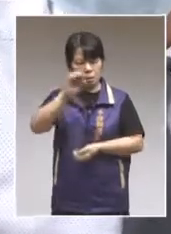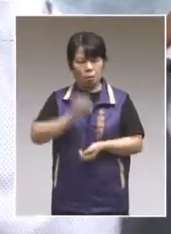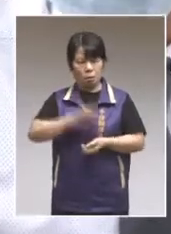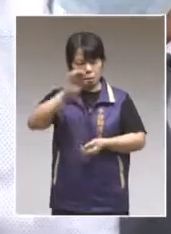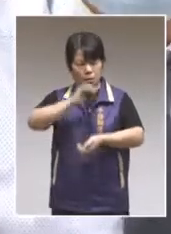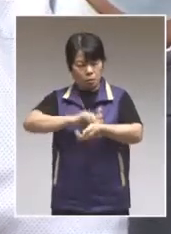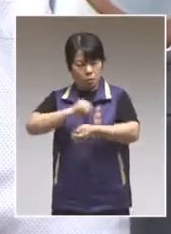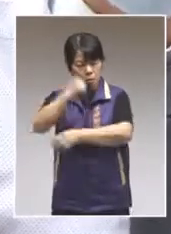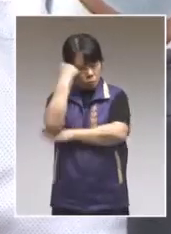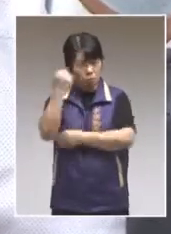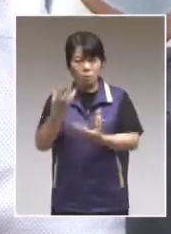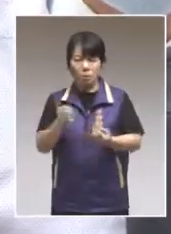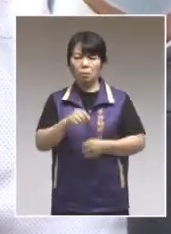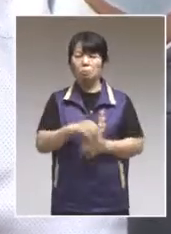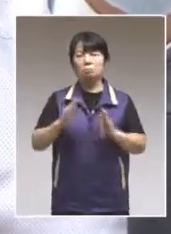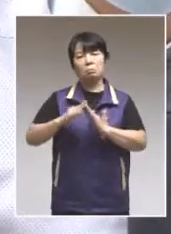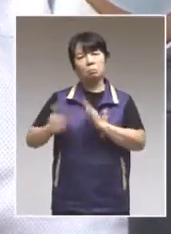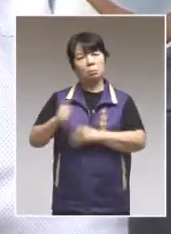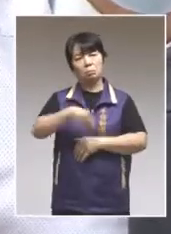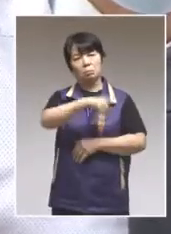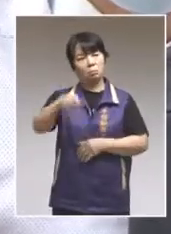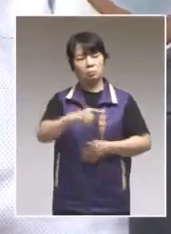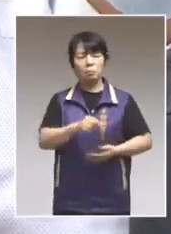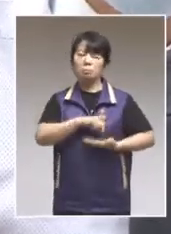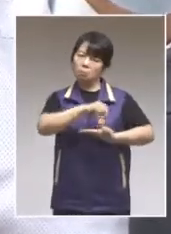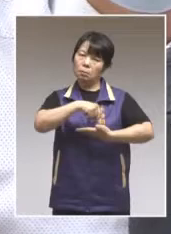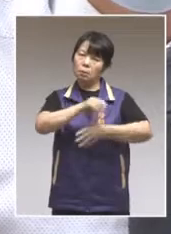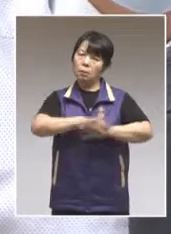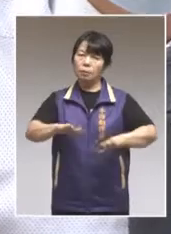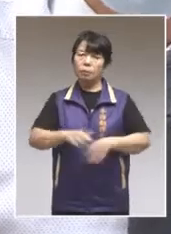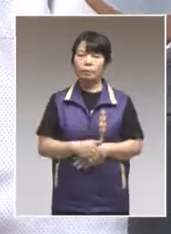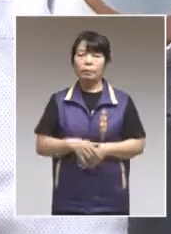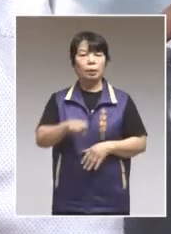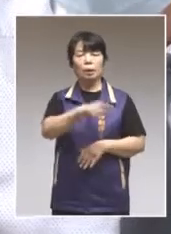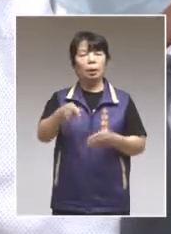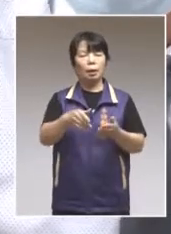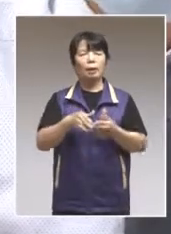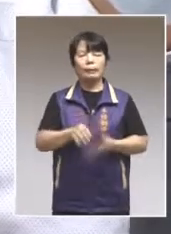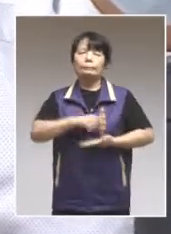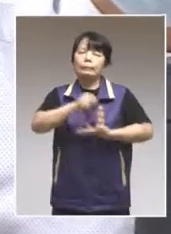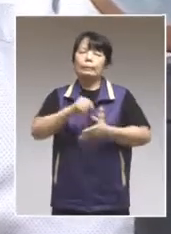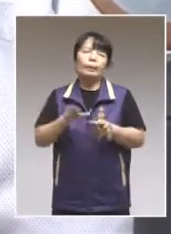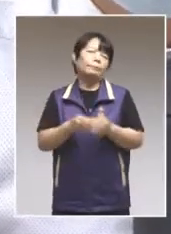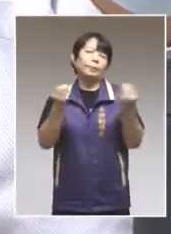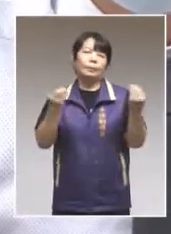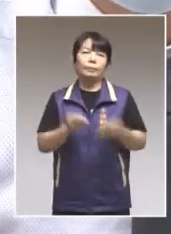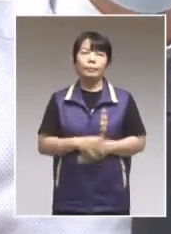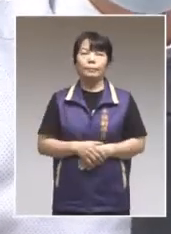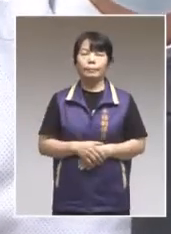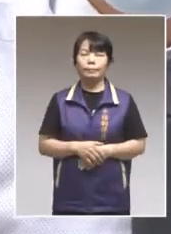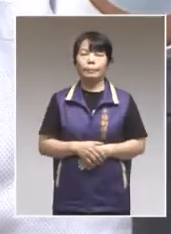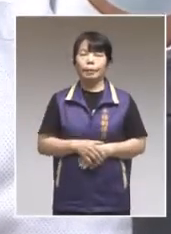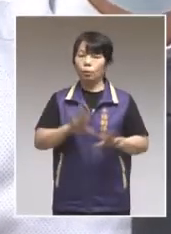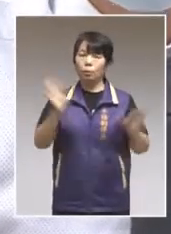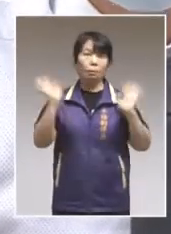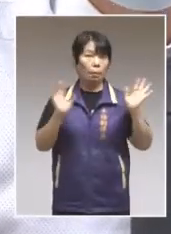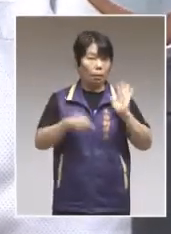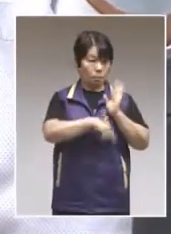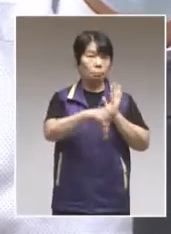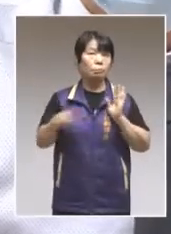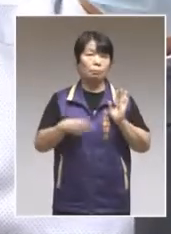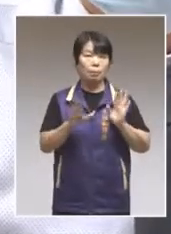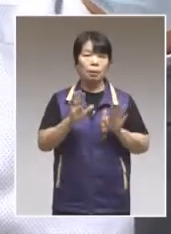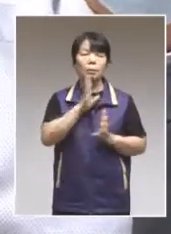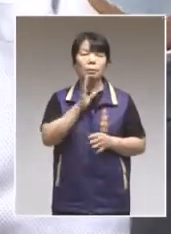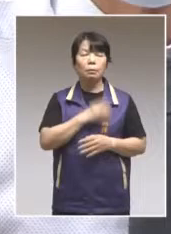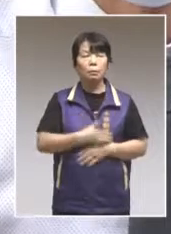心这个问题。那不过我想这个是不需要特别担心的，原因是因为虽然我们的孩子可能是大